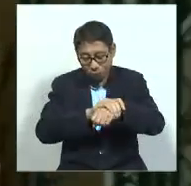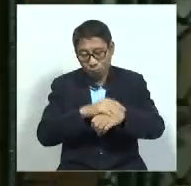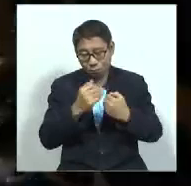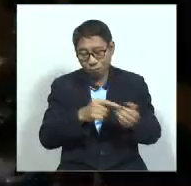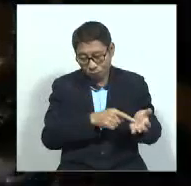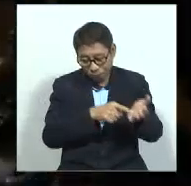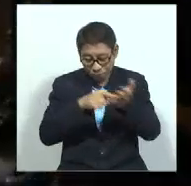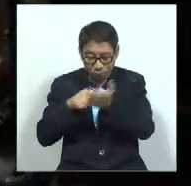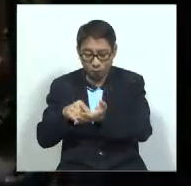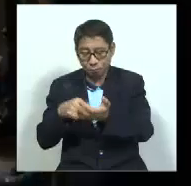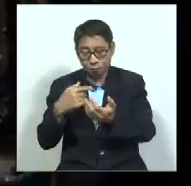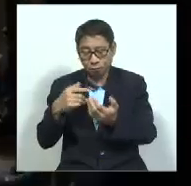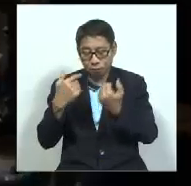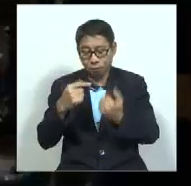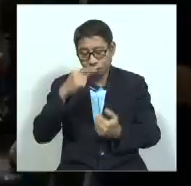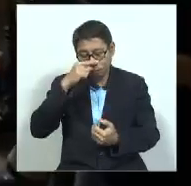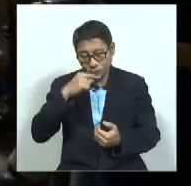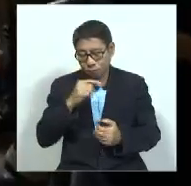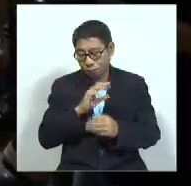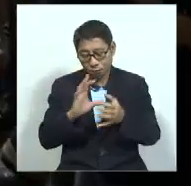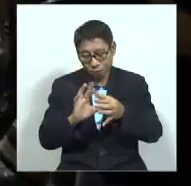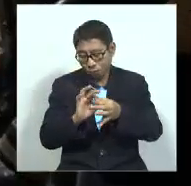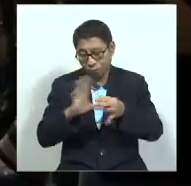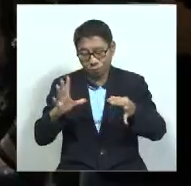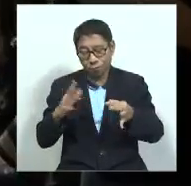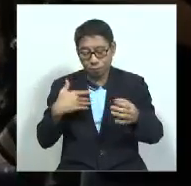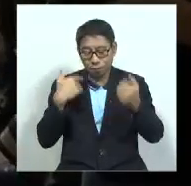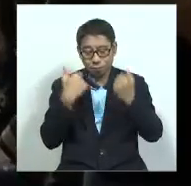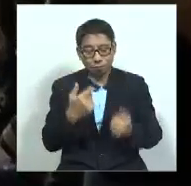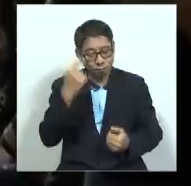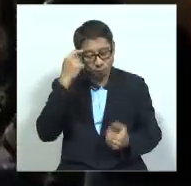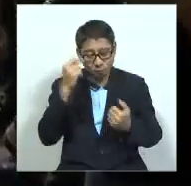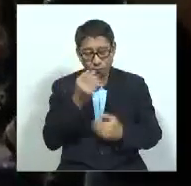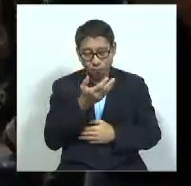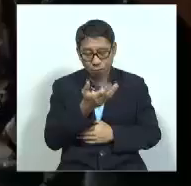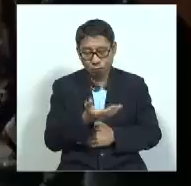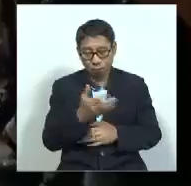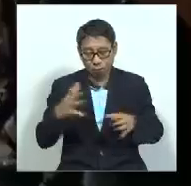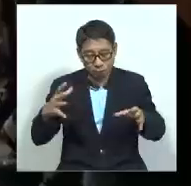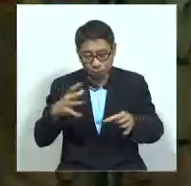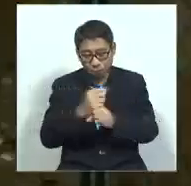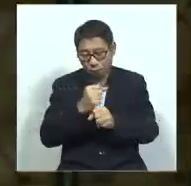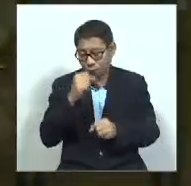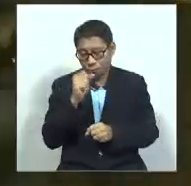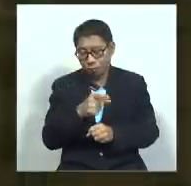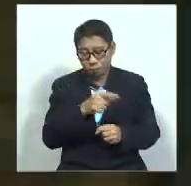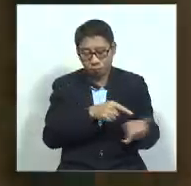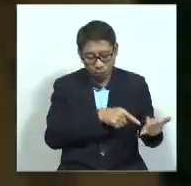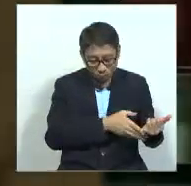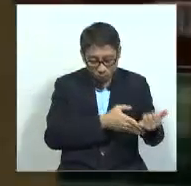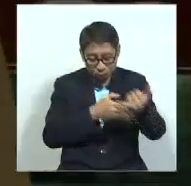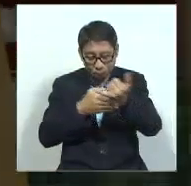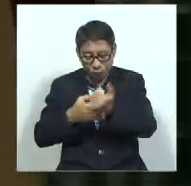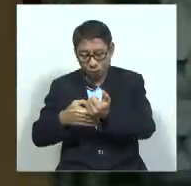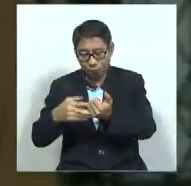ส่งตัวผู้ร้ายข้ามแดนไทยก็คงจะไม่เข้าไปเกี่ยวข้องและขออย่าได้ด่วนสรุปว่าไทยจะส่งตัวนายฮาคิ